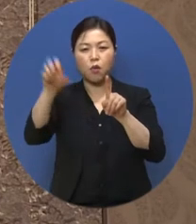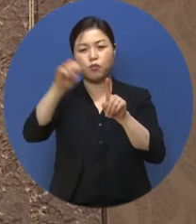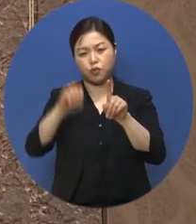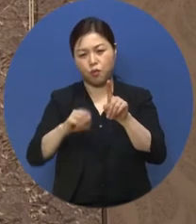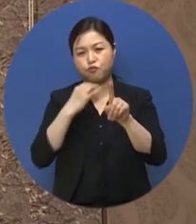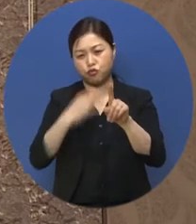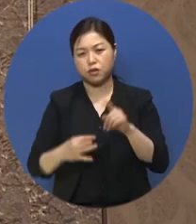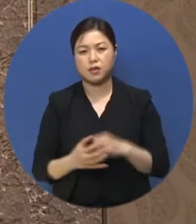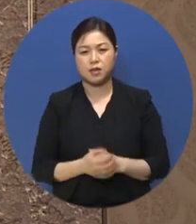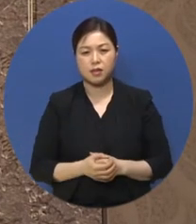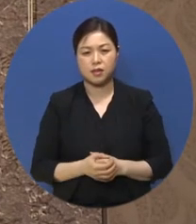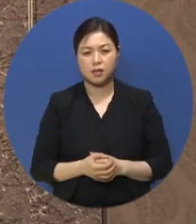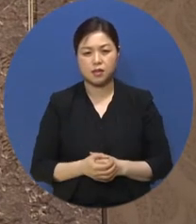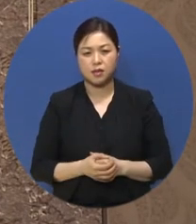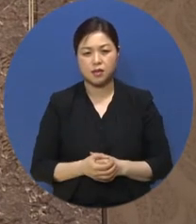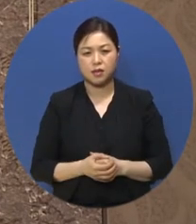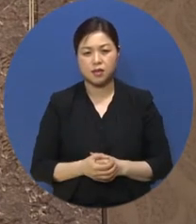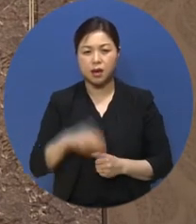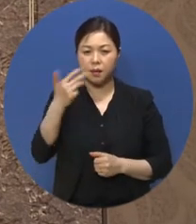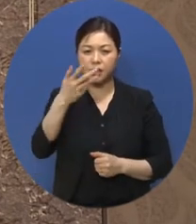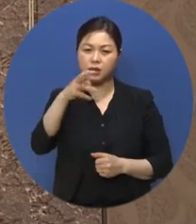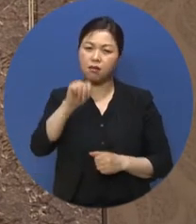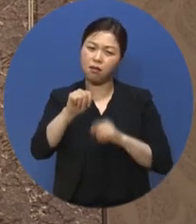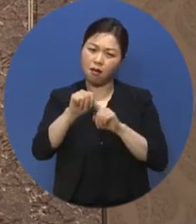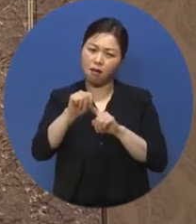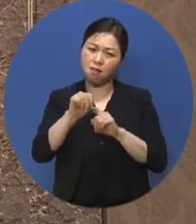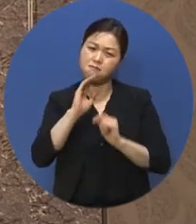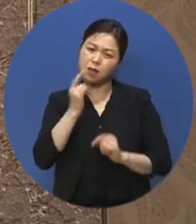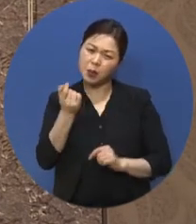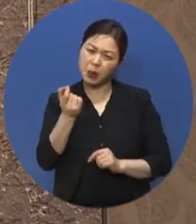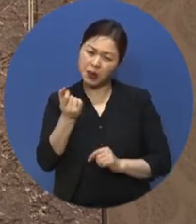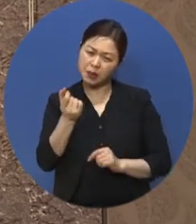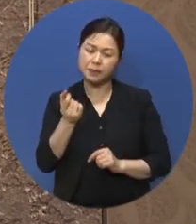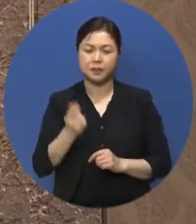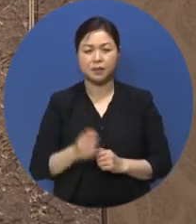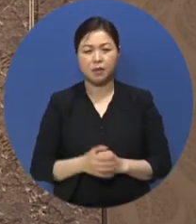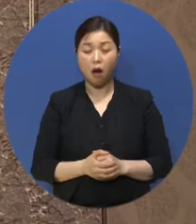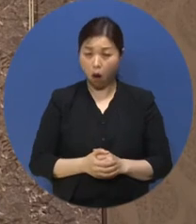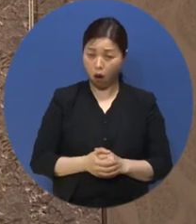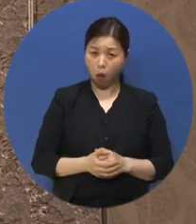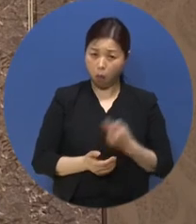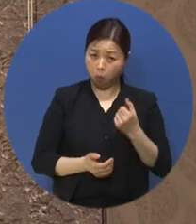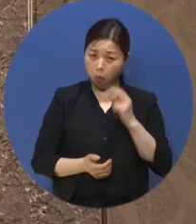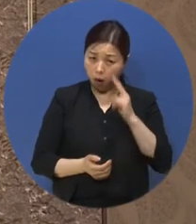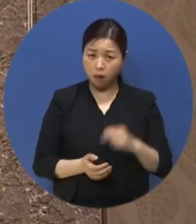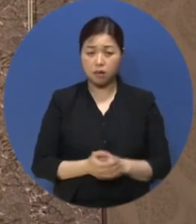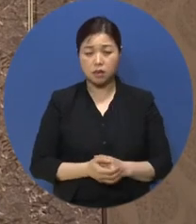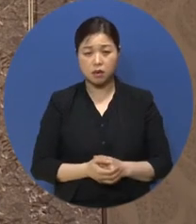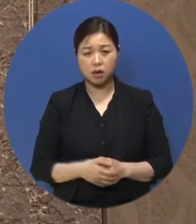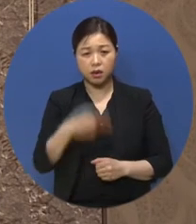1.5%밖에 안 돼요. 그러니까 오, 8천억 정도 적은 거예요. 그래서 지금 저희 계획은